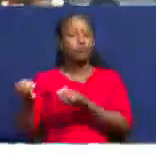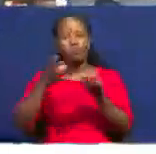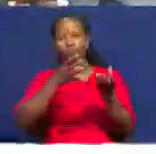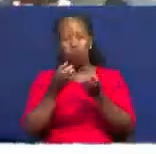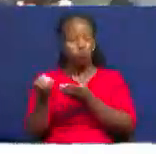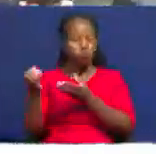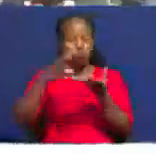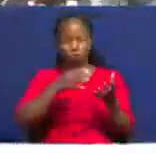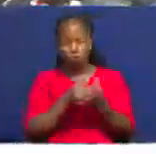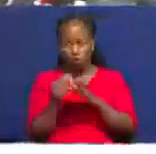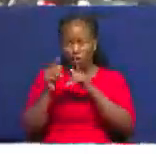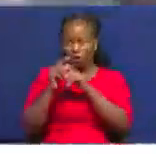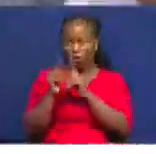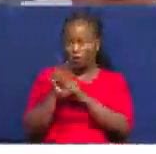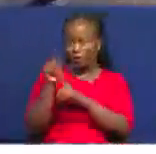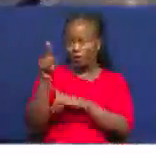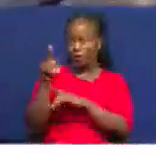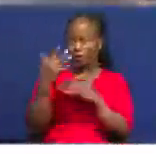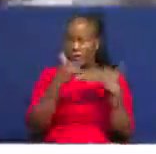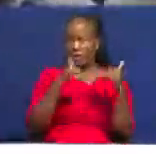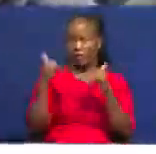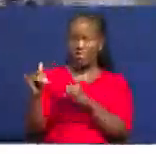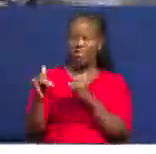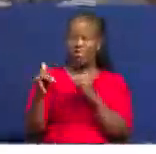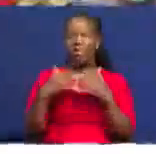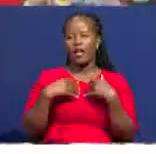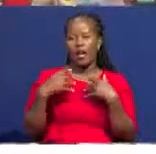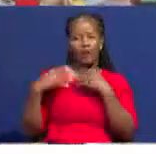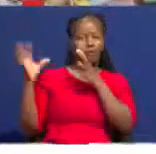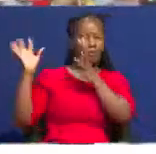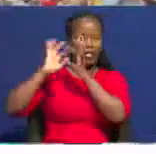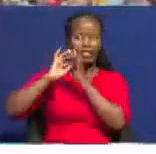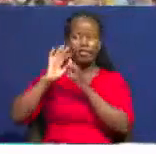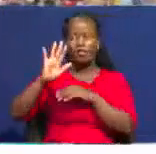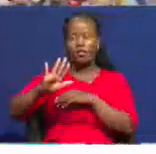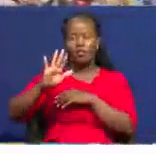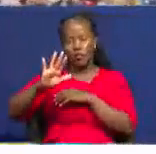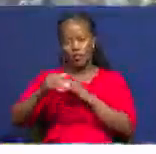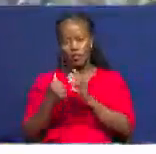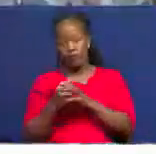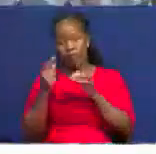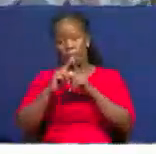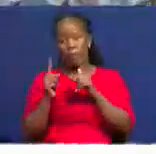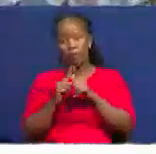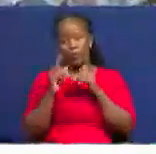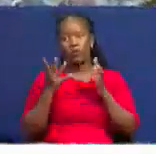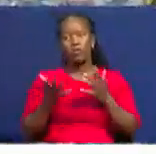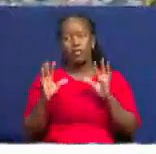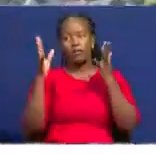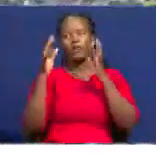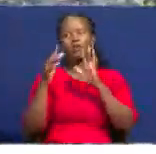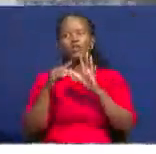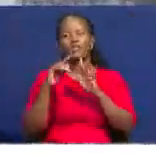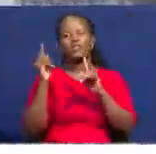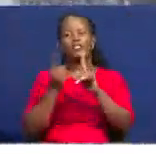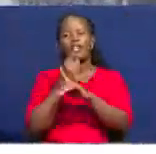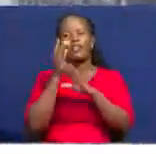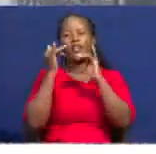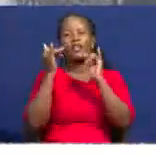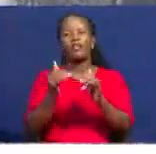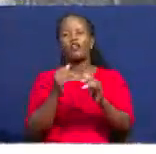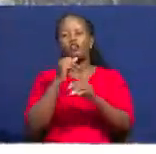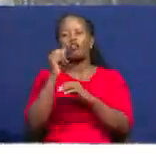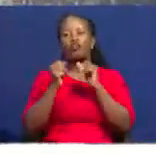mfano mkuu wa asili ya kitamaduni mkoani Yunnan. Tamasha hilo huadhimisha mwaka mpya kwa kabila dogo